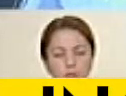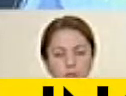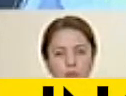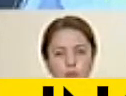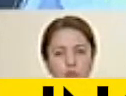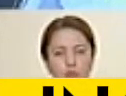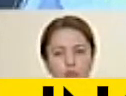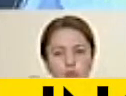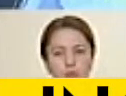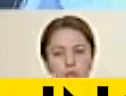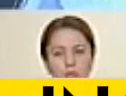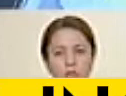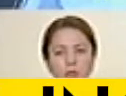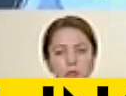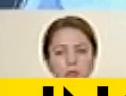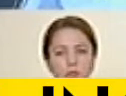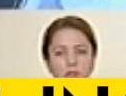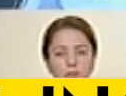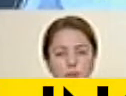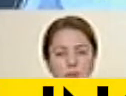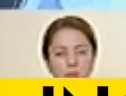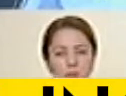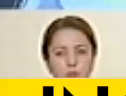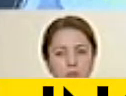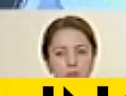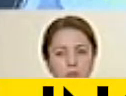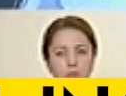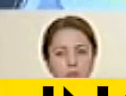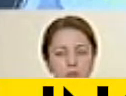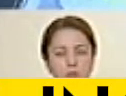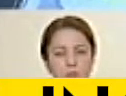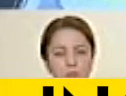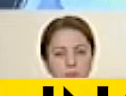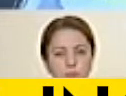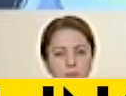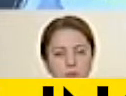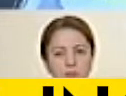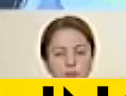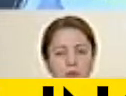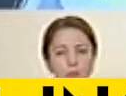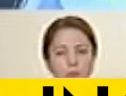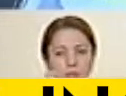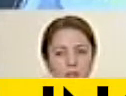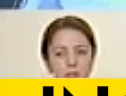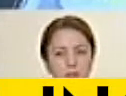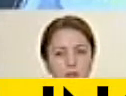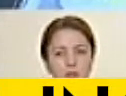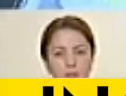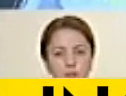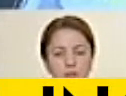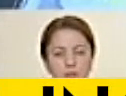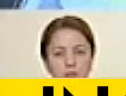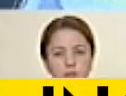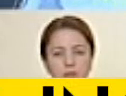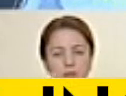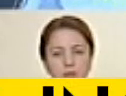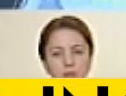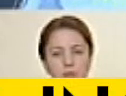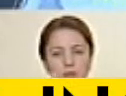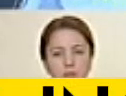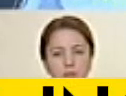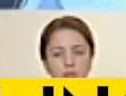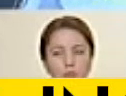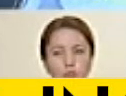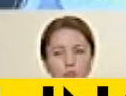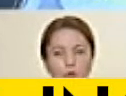qiladi. Hamda u ana shu poytaxtimizni, ya'ni Toshkentni Farg'ona vodiysi viloyatlari bilan bog'lab turadi. Hamda u avtomobil yo'li